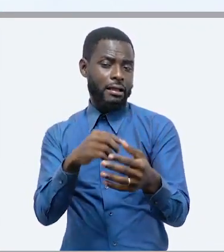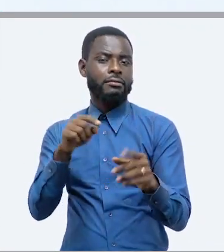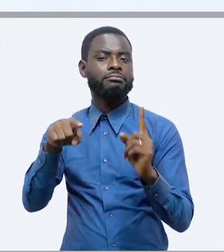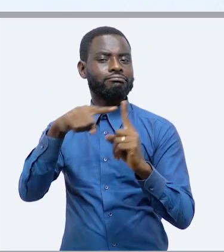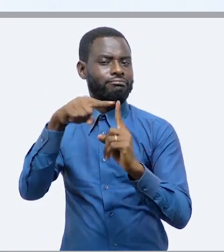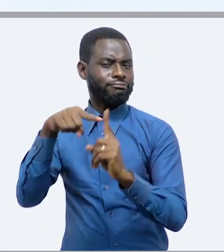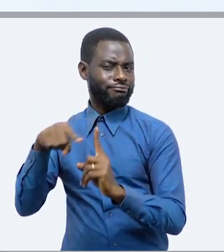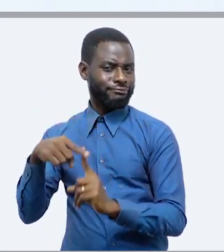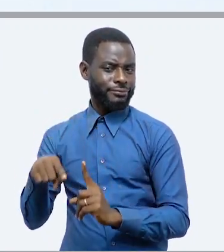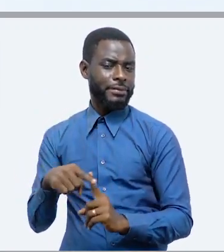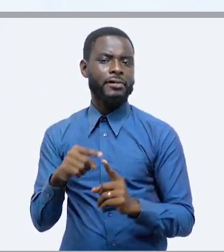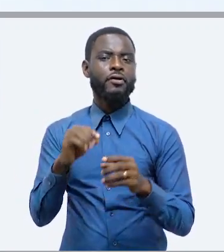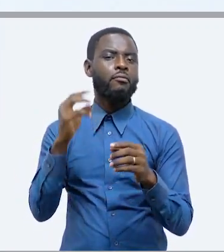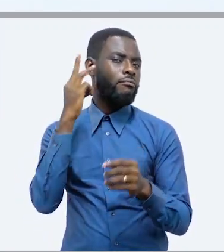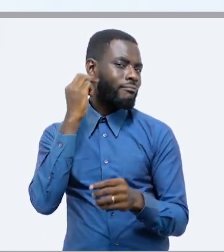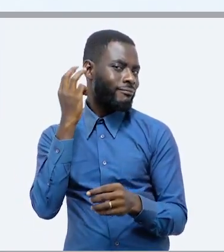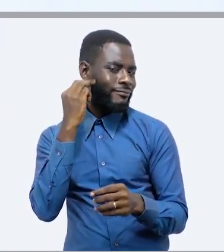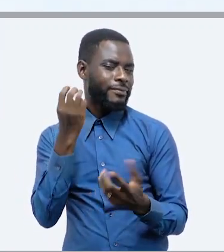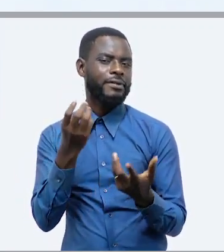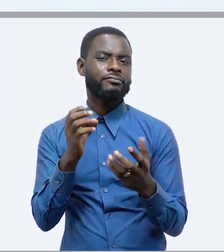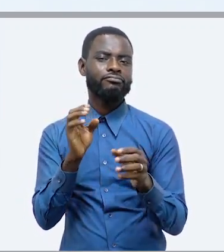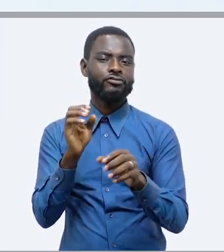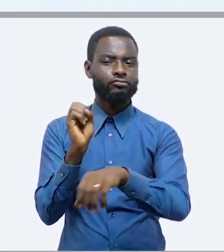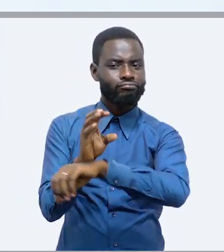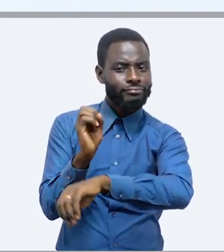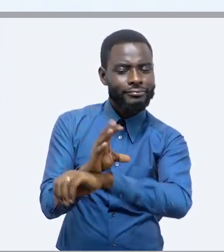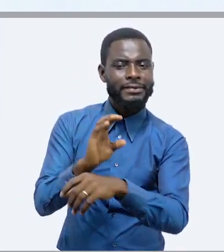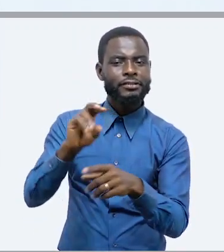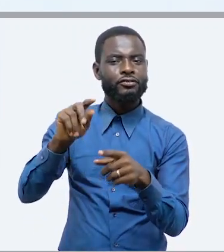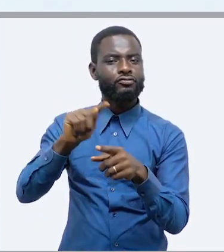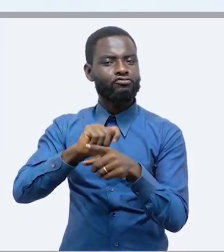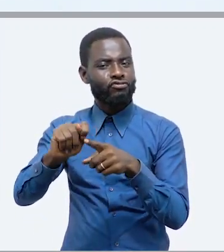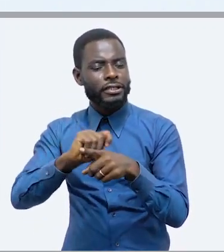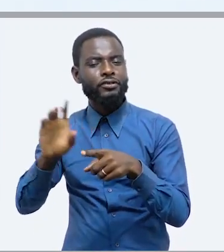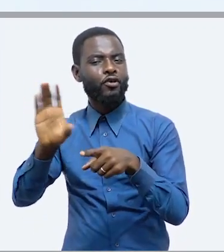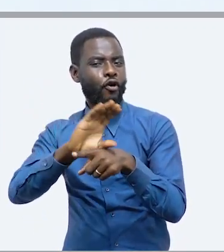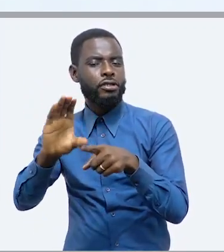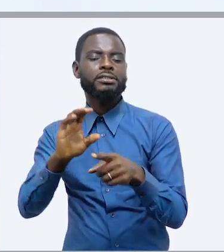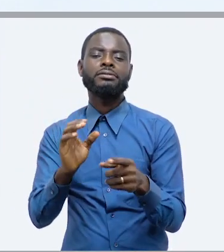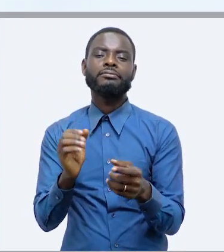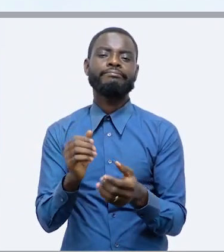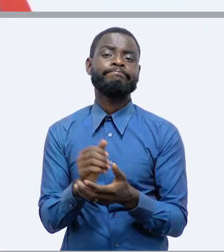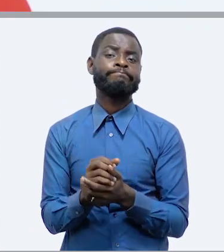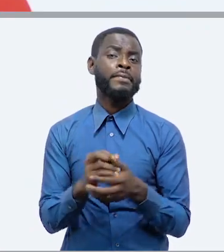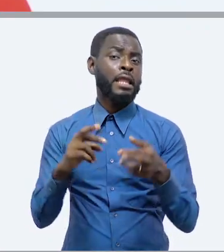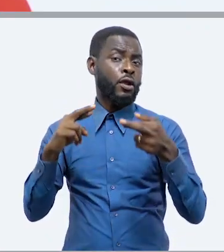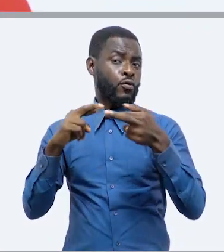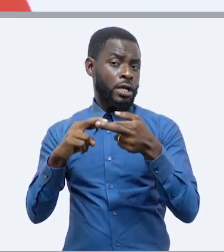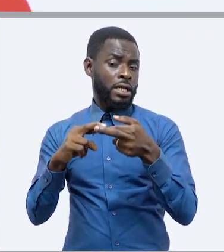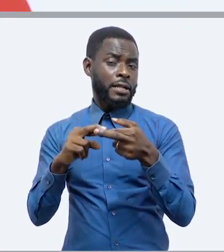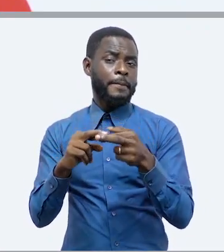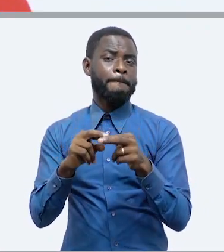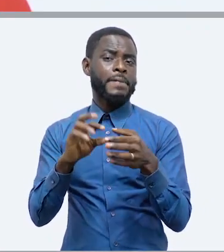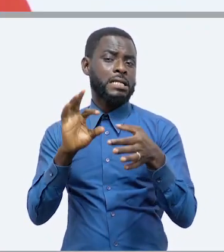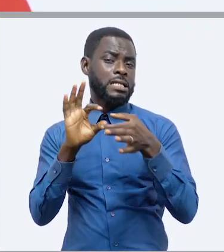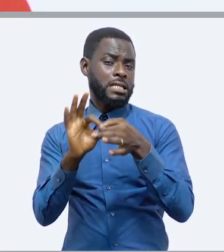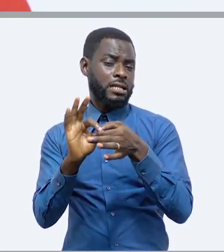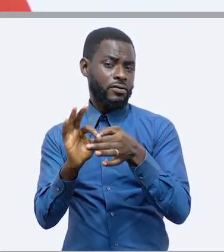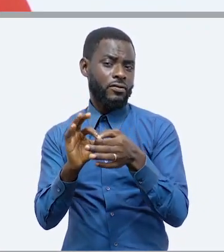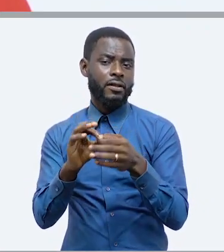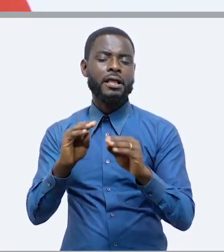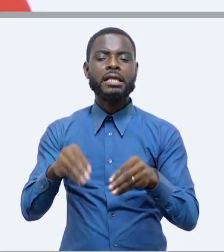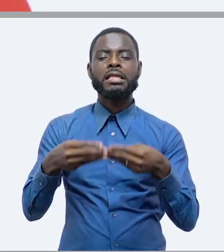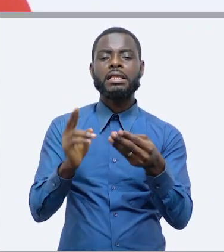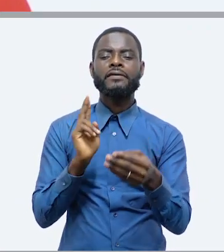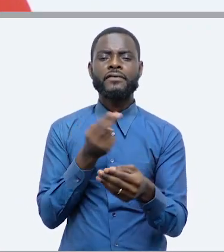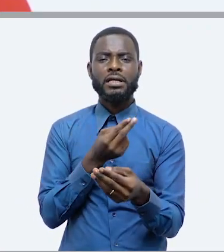noko. Ke ji o ha me noko e. Da ne me hun sumo ni ame habo noko. Ni no e wo e hiya. Ni wanye wale